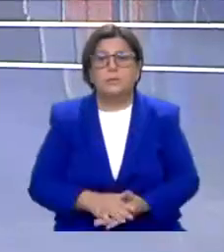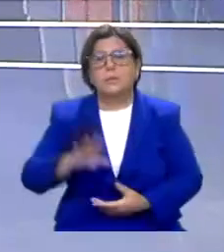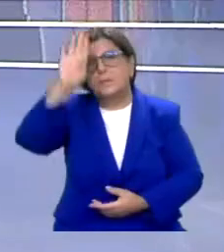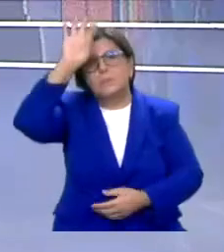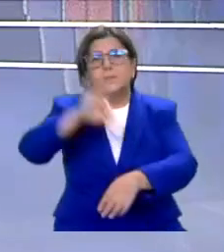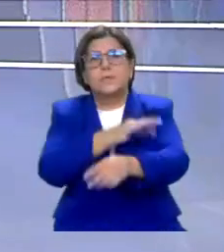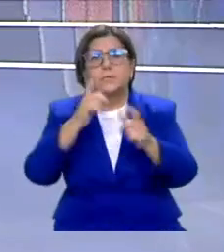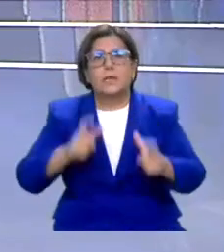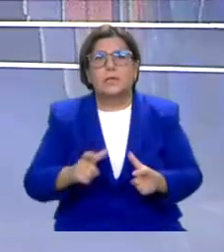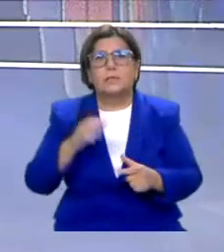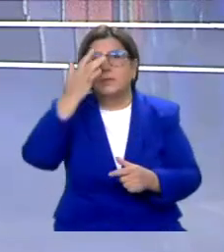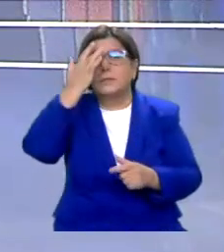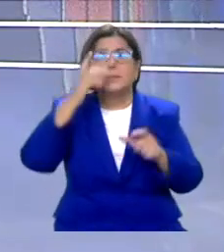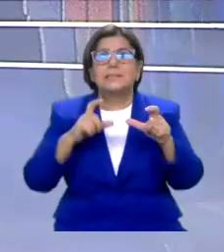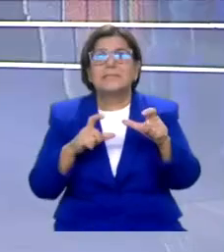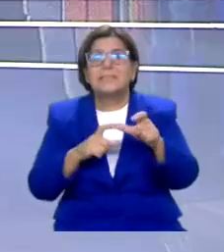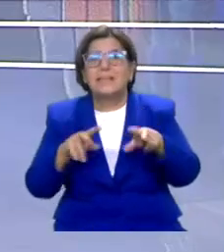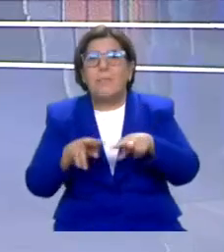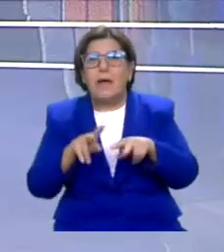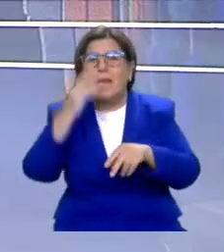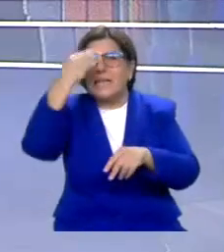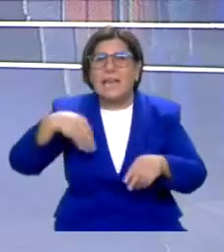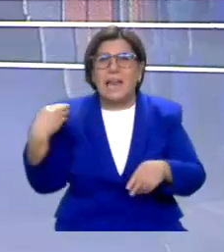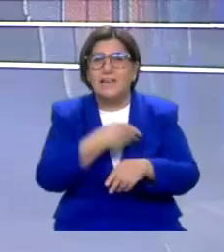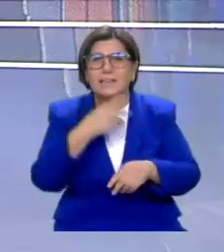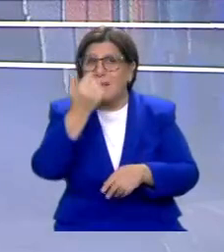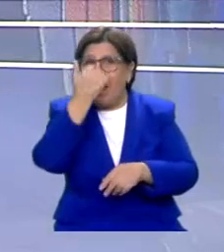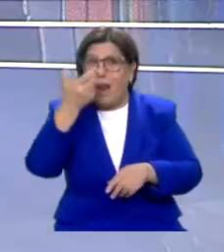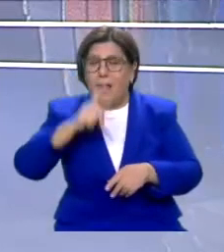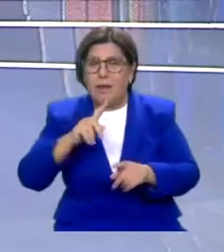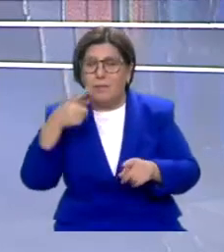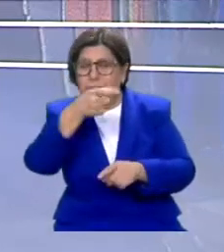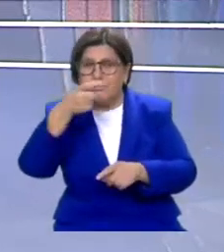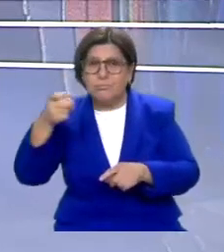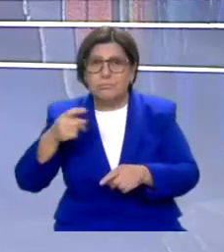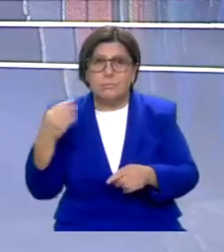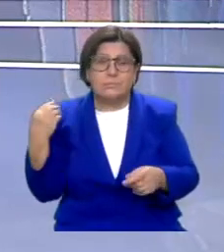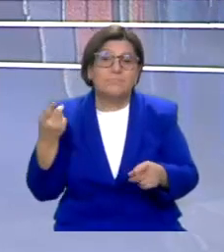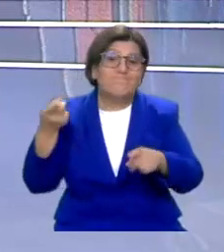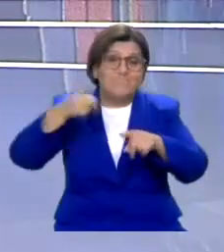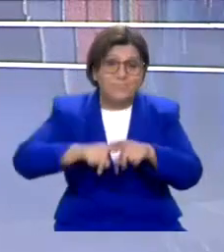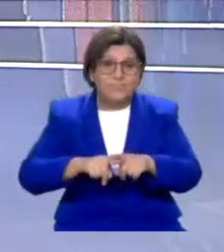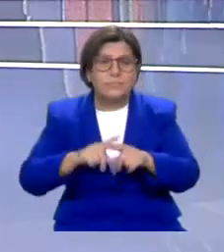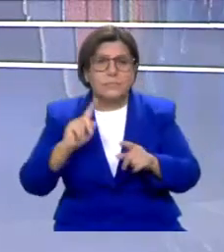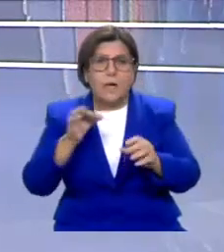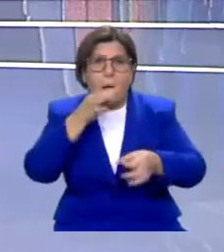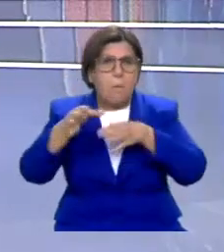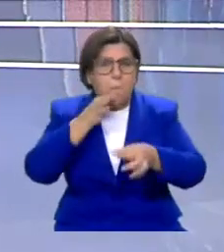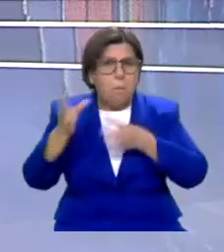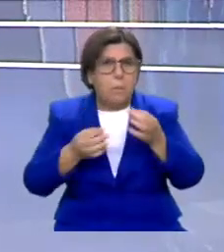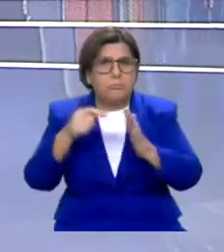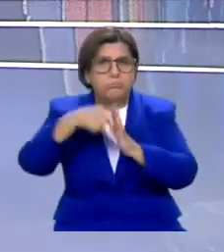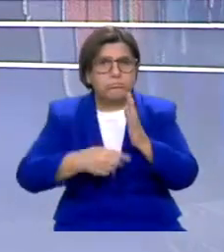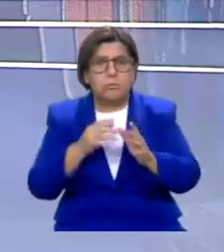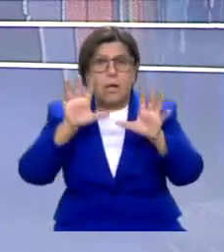İstanbul Sarıyer'deki Santa Maria Kilisesi'ne düzenlenen kanlı saldırıya dair yeni ve çarpıcı detaylar var efendim.